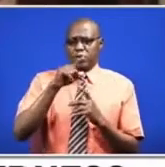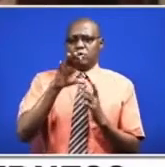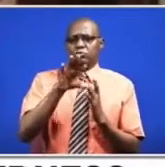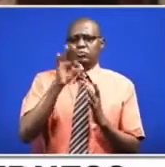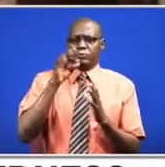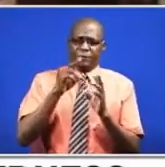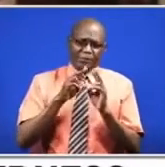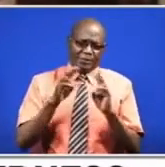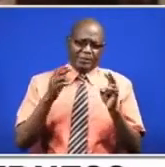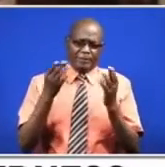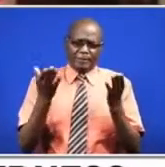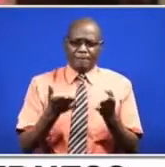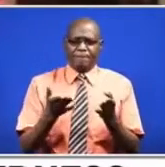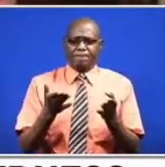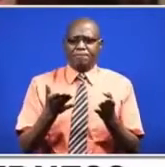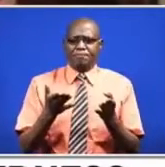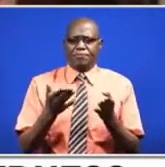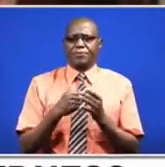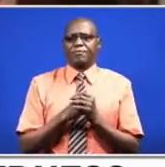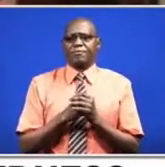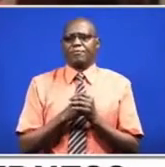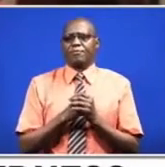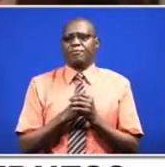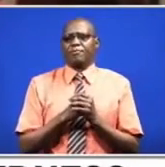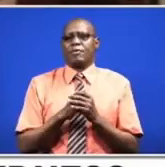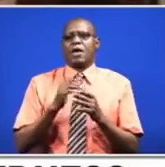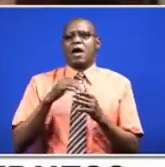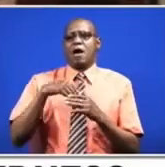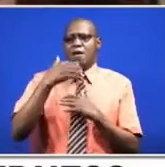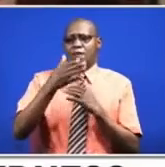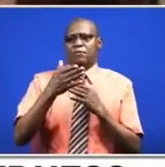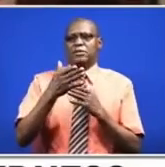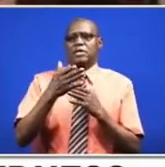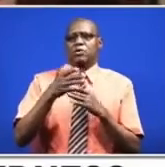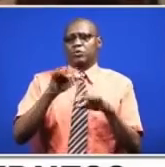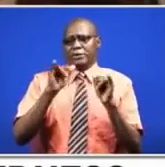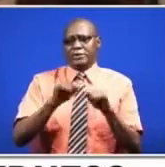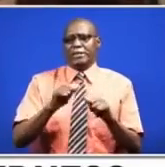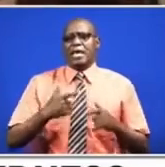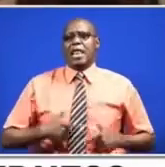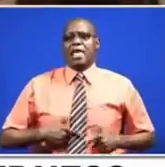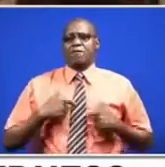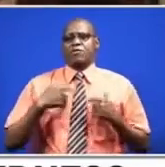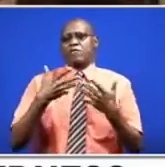itakuja tarehe 9 na mwishowe itaisha na itaenda, na sisi tutabaki tukiishi na wale majirani zetu vile tumekuwa tukiishi.